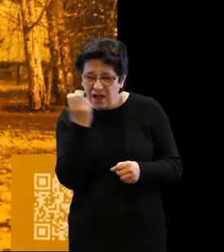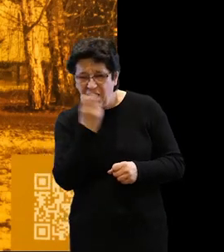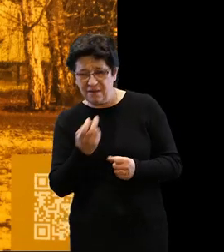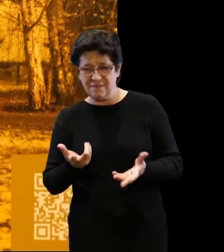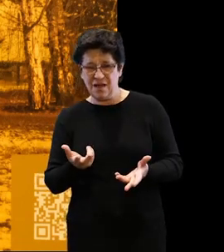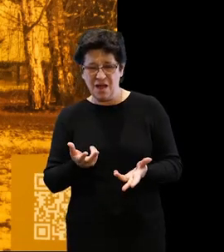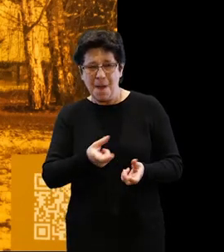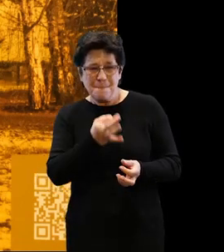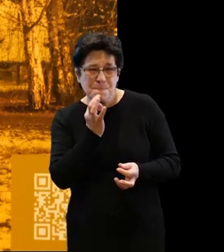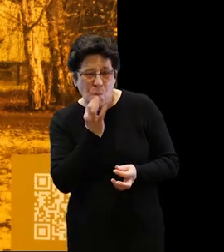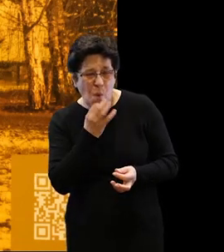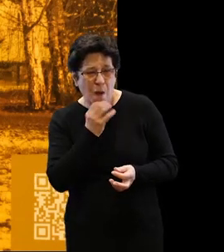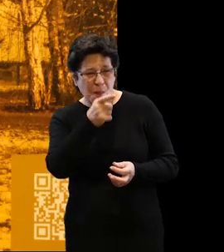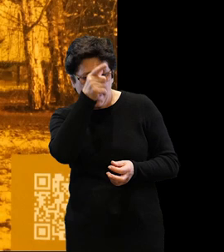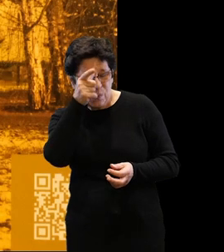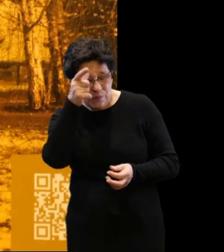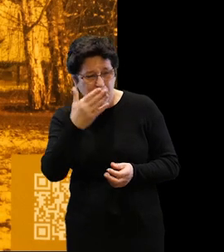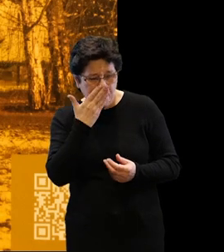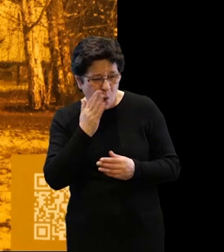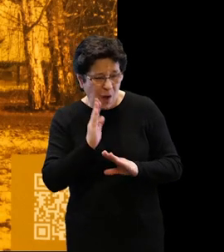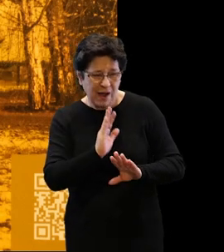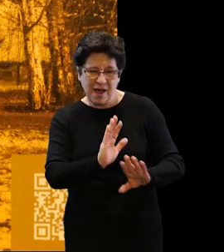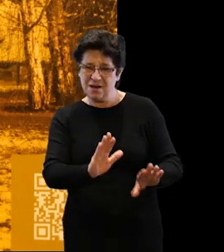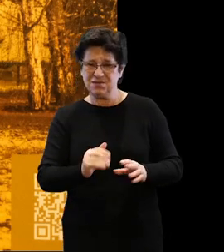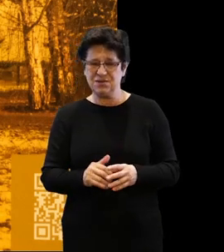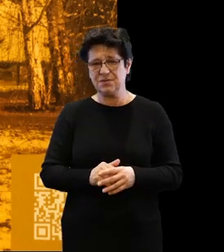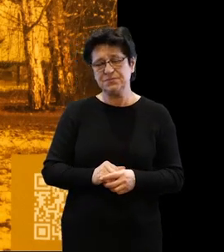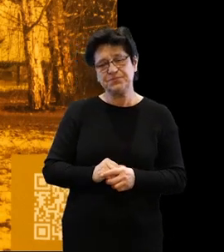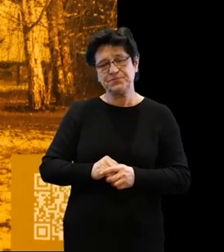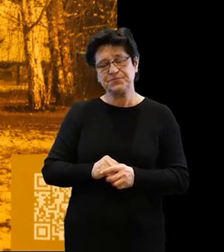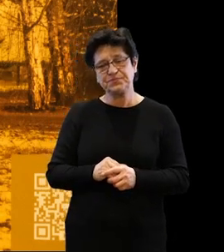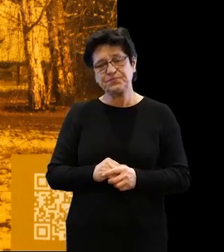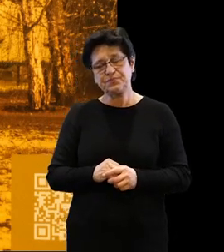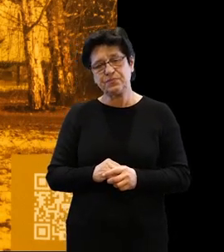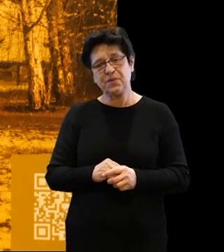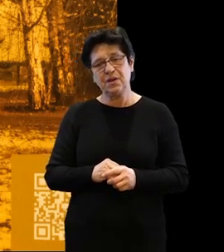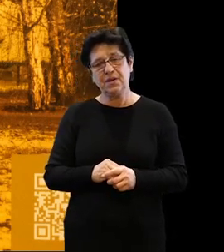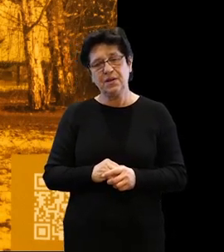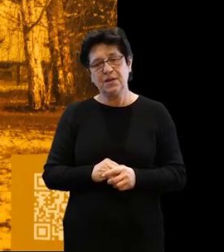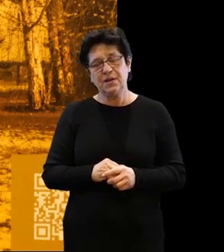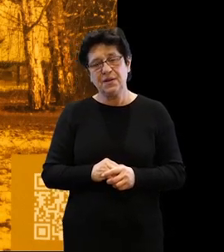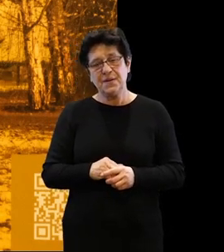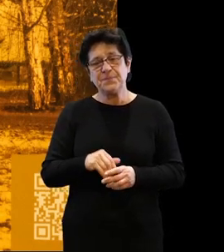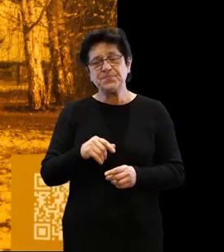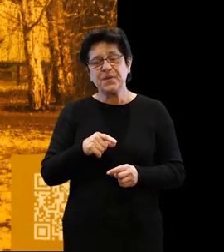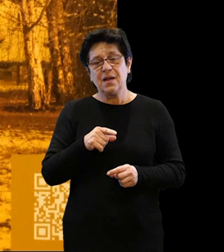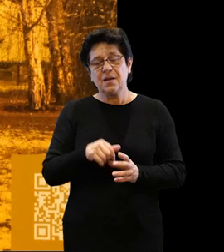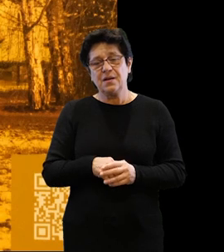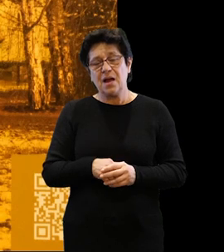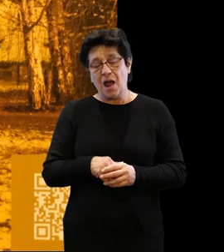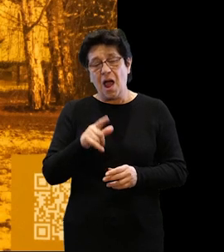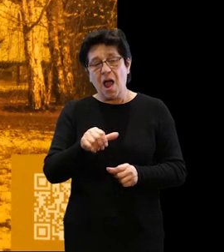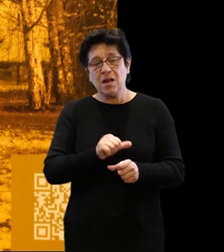tej w tym warmińsko-mazurskim potrafi wszystko o tej agroturystyce powiedzieć ponieważ zdarza się tak że